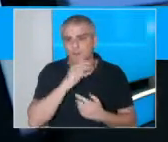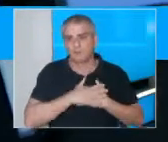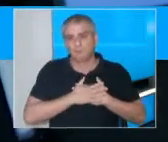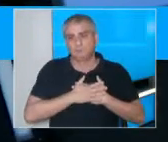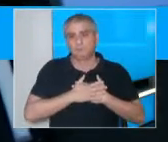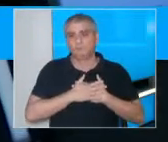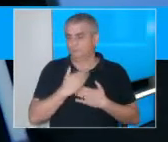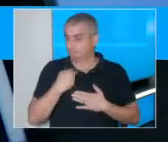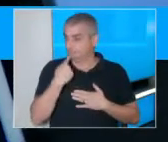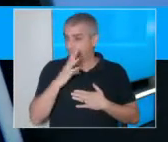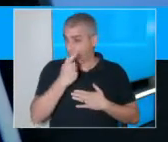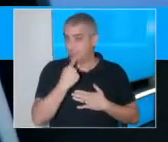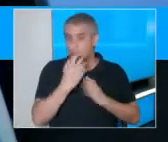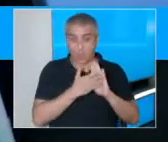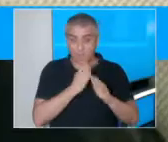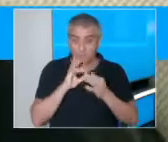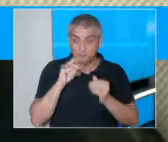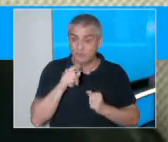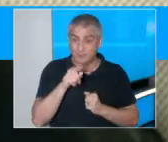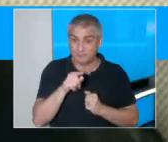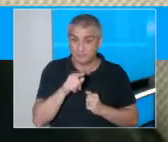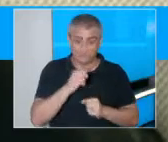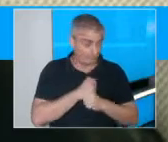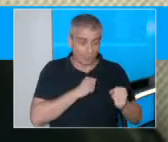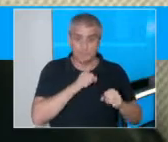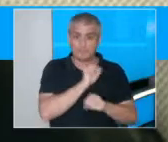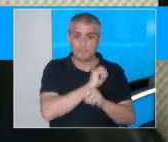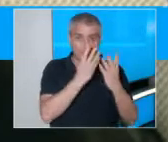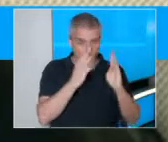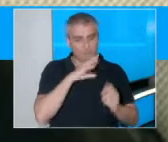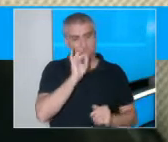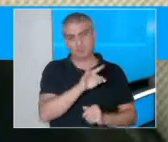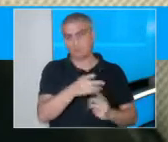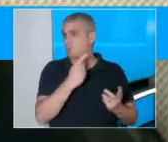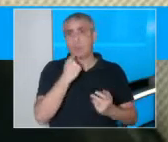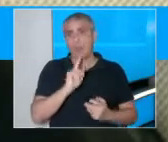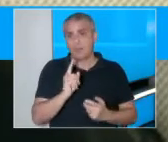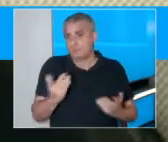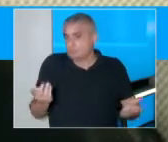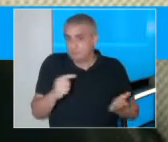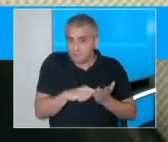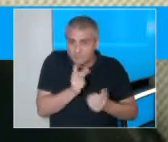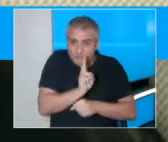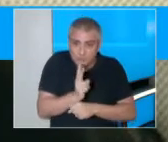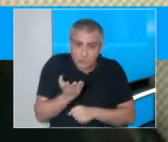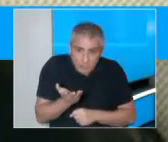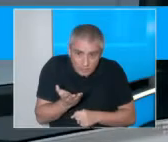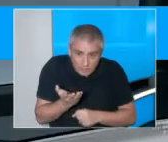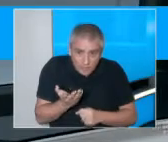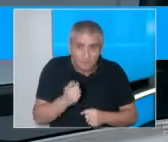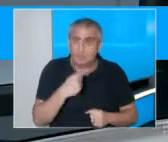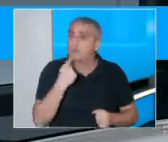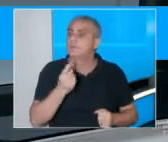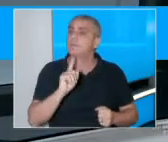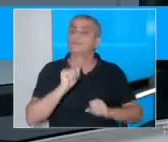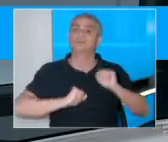ליבו. אני אומר לך, אם הוא היה אומר את המשפט הזה, ששמאלנים צחסים במכלות, הייתי יוצא נגד זה. מכיוון שהוא לא אמר את זה, מכיוון שזה שקר.